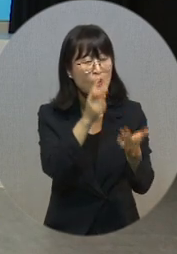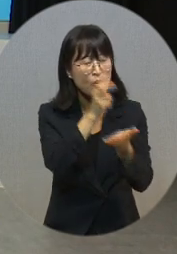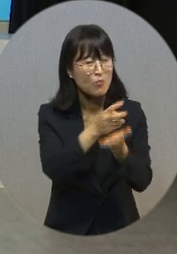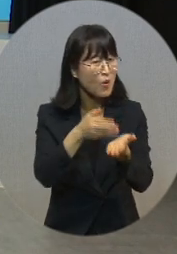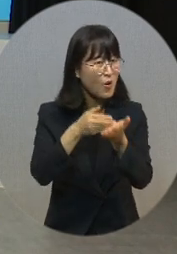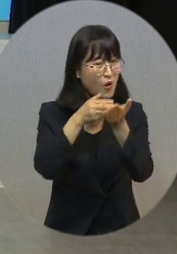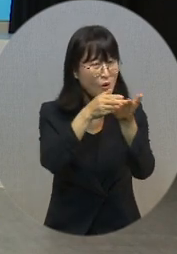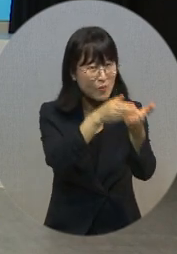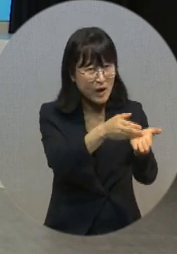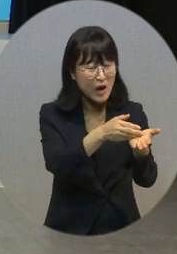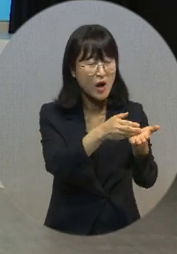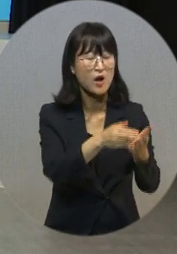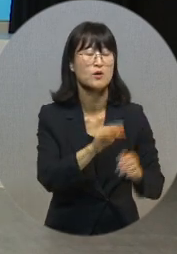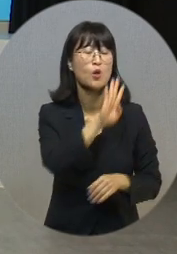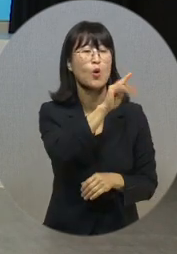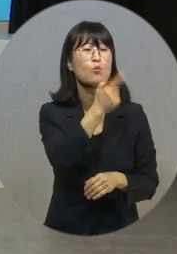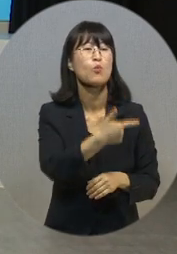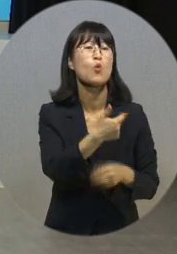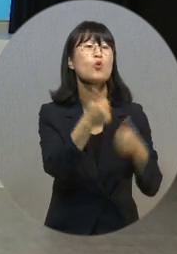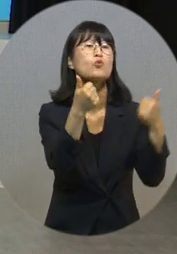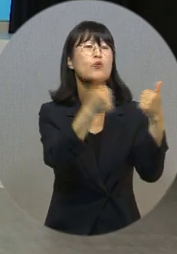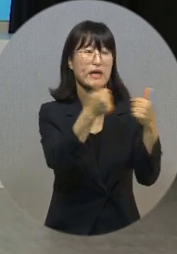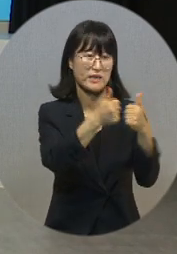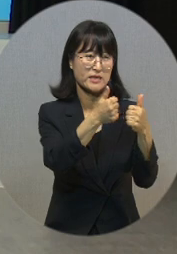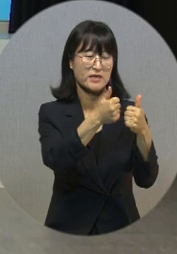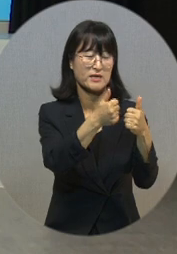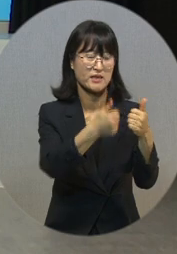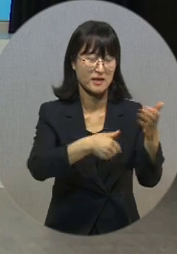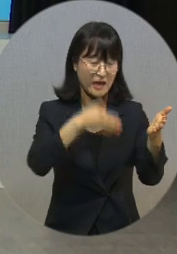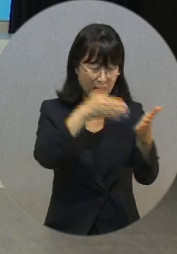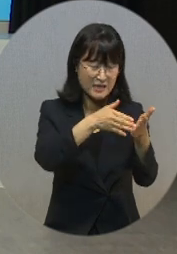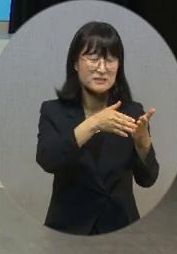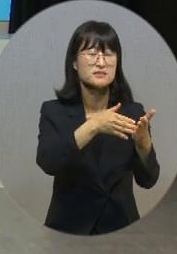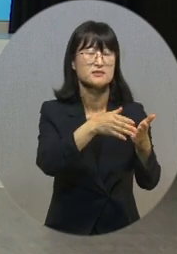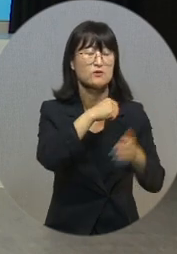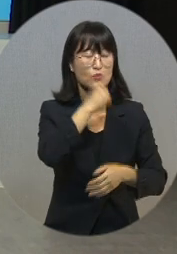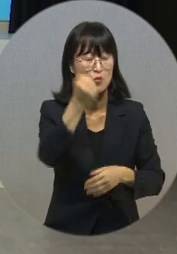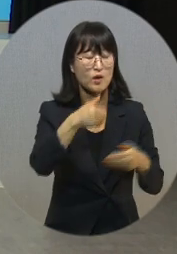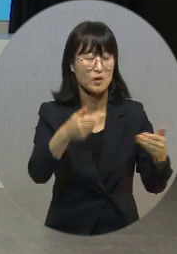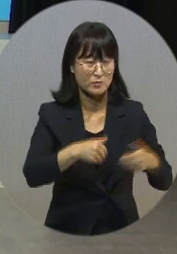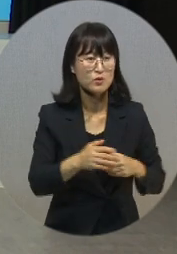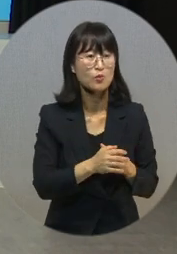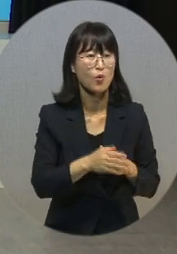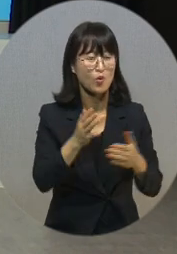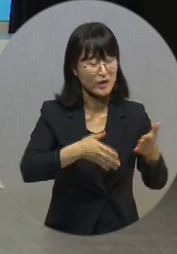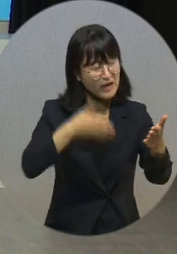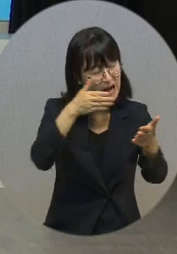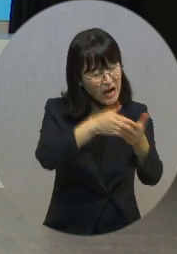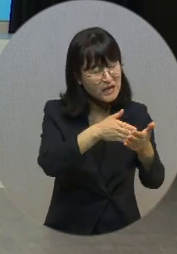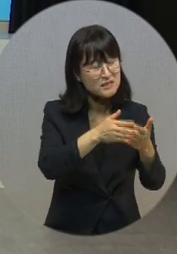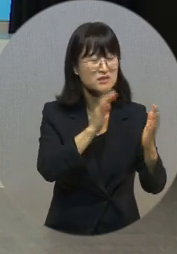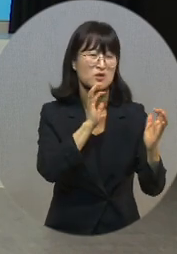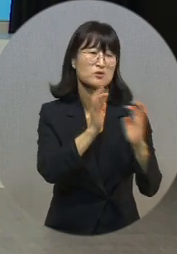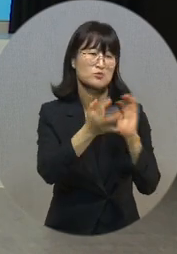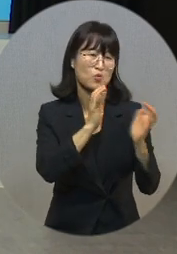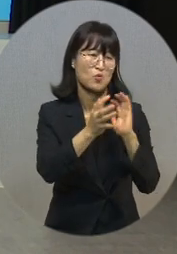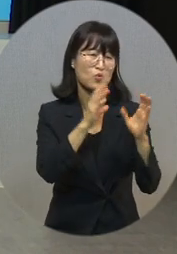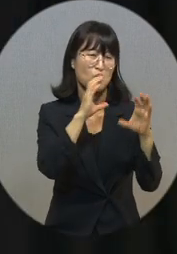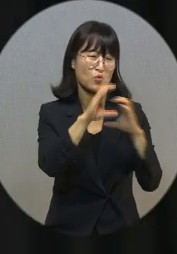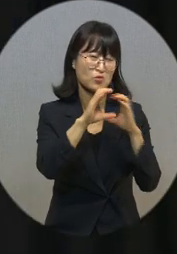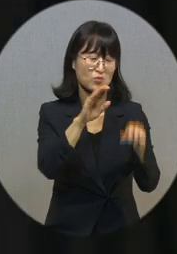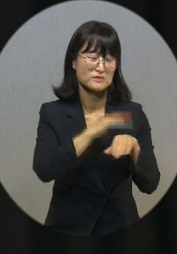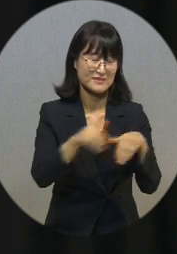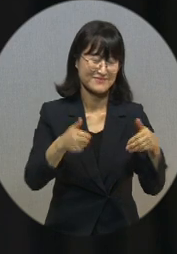통과가 돼야 되잖아요. 그래서 협의와 공감과 소통이 정말 중요할 것 같은데 그 부분은 좀